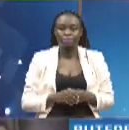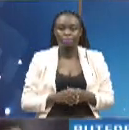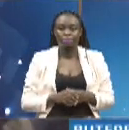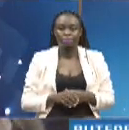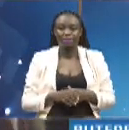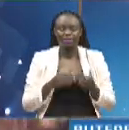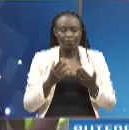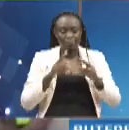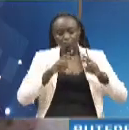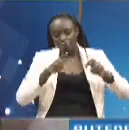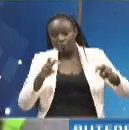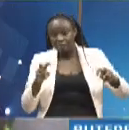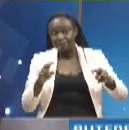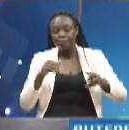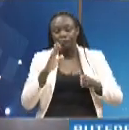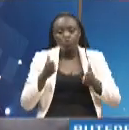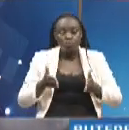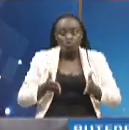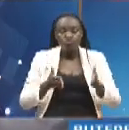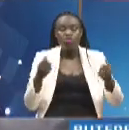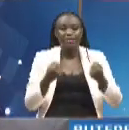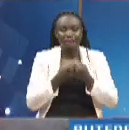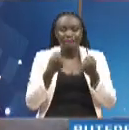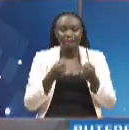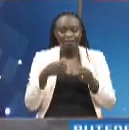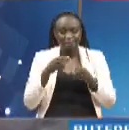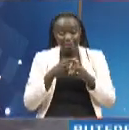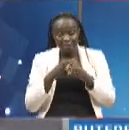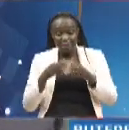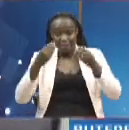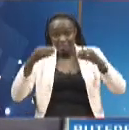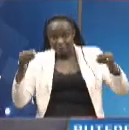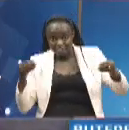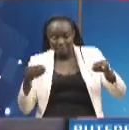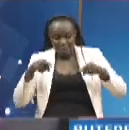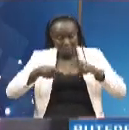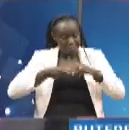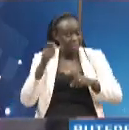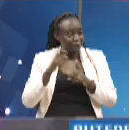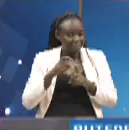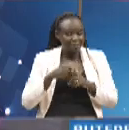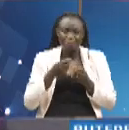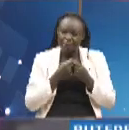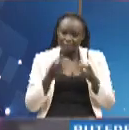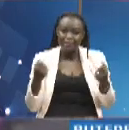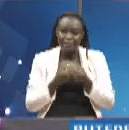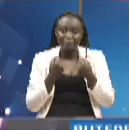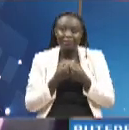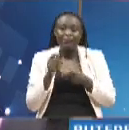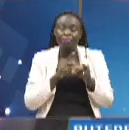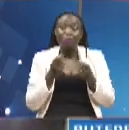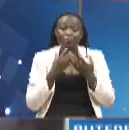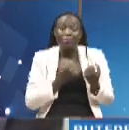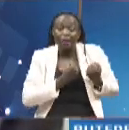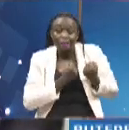Wabuleero okunoonyereza kulaga nti obubenje bw'okunguudo bweyongera nnyo mu biseera by'ennaku enkulu, naddala mu mwezi guno gwe twolekedde, nga kino kiva ku bantu abatambula ennyo